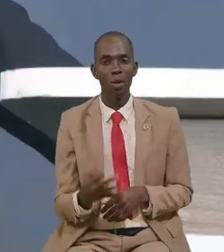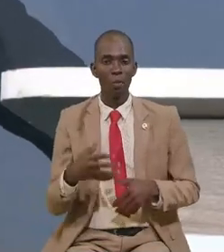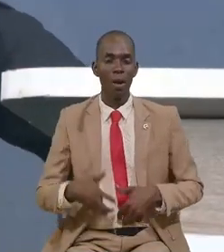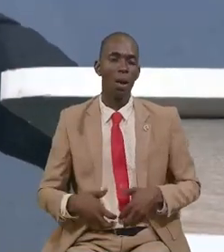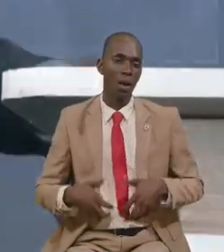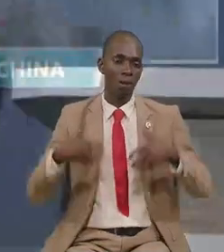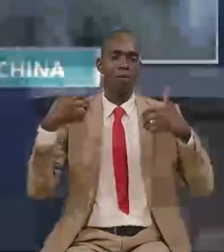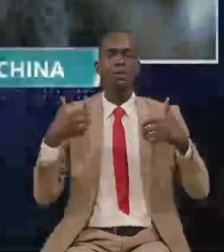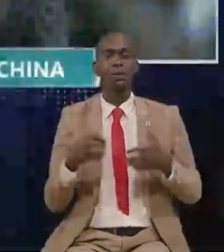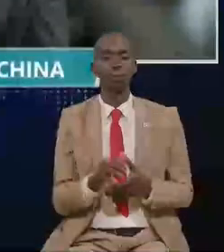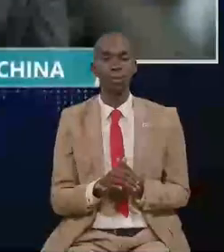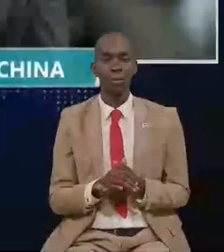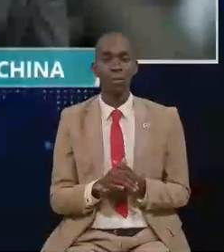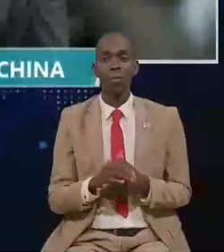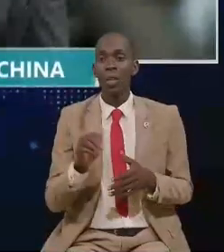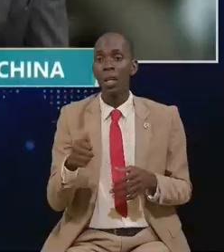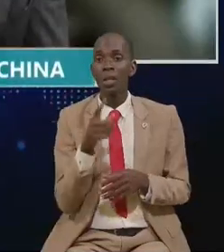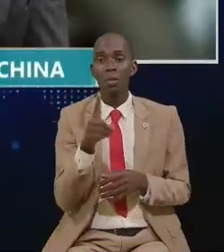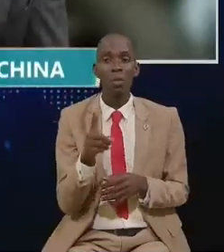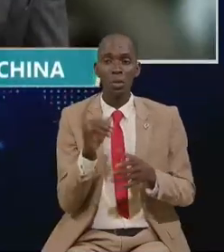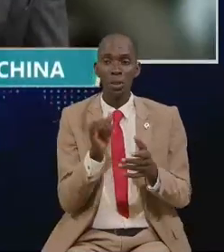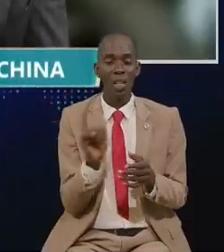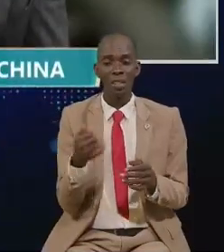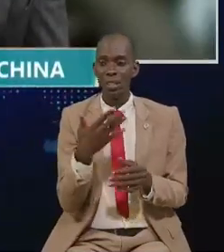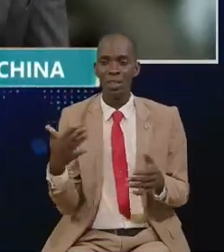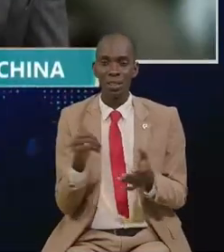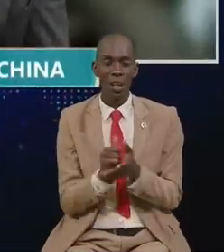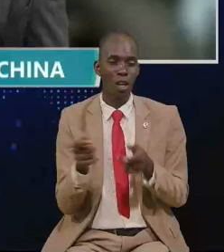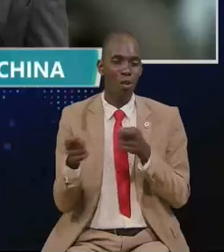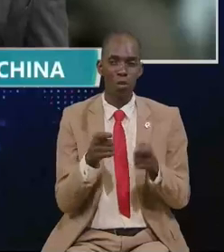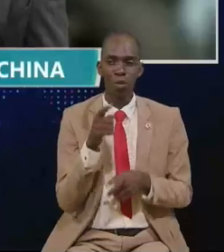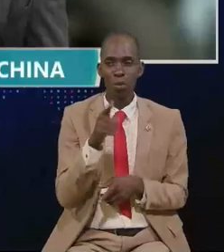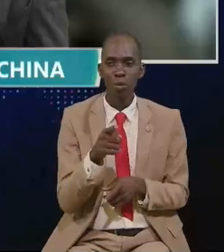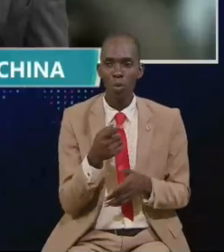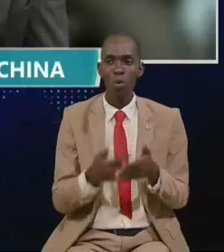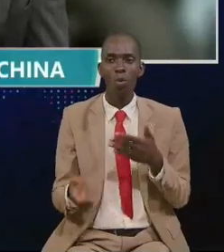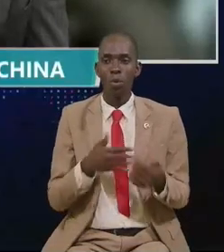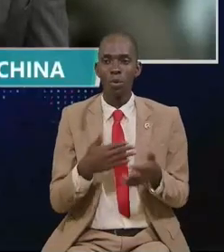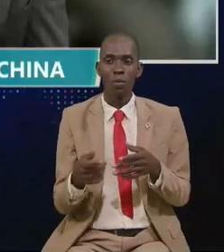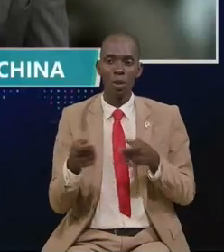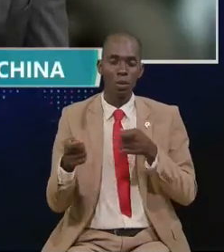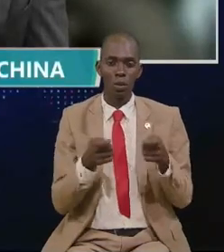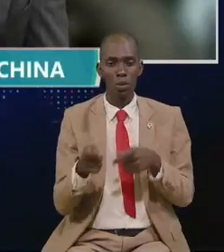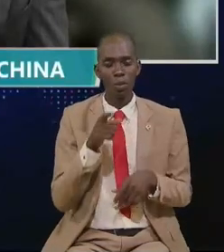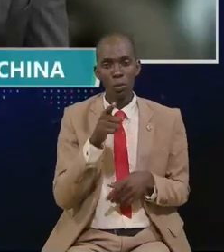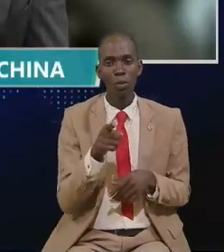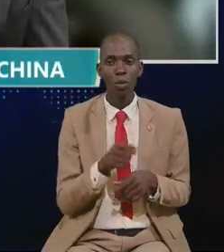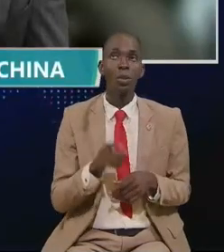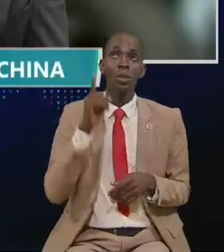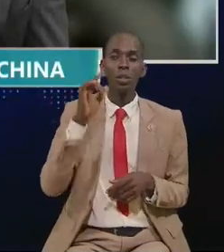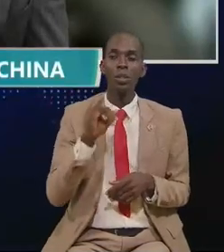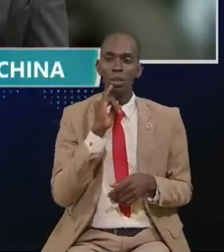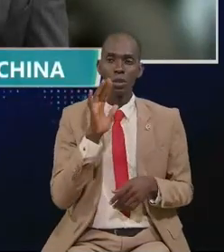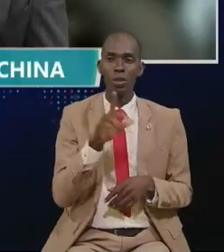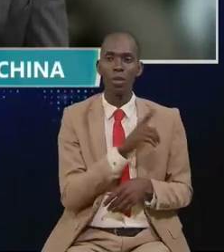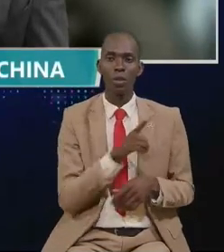et d'animosité. Quiconque te contrôle, quel que soit ce qui te contrôle, il est ton